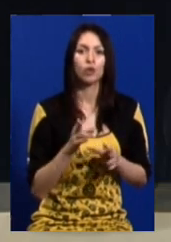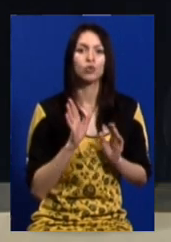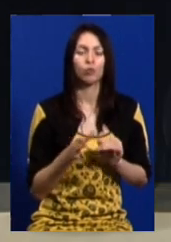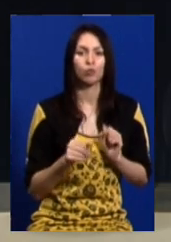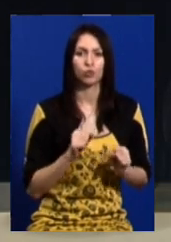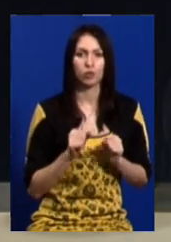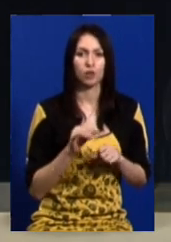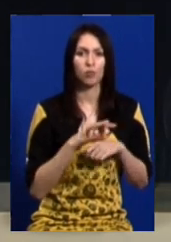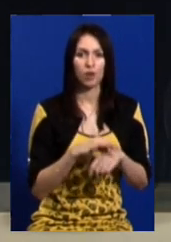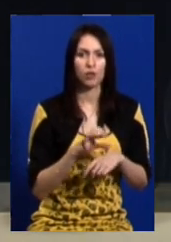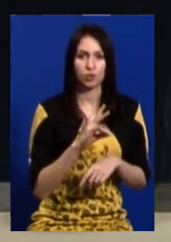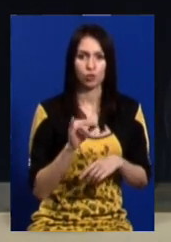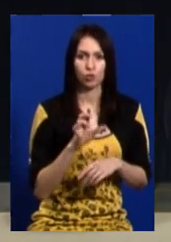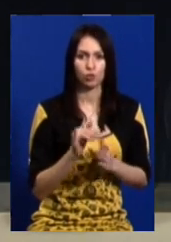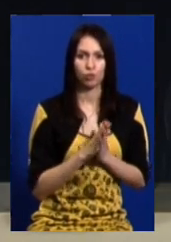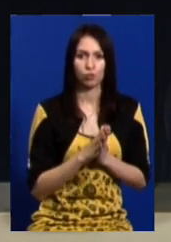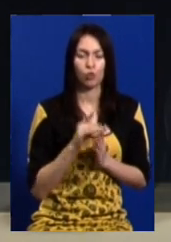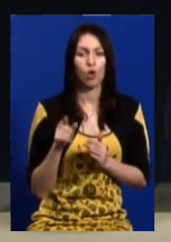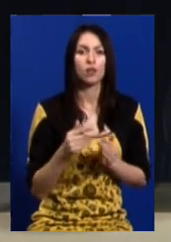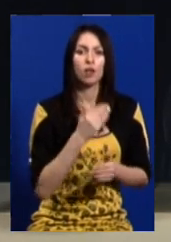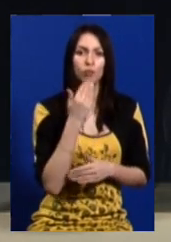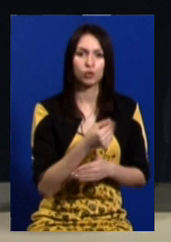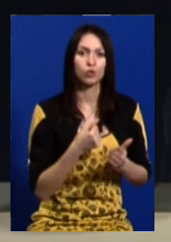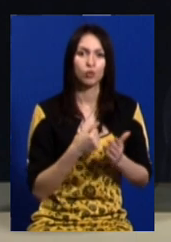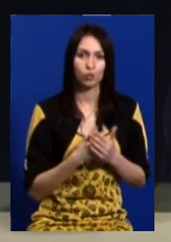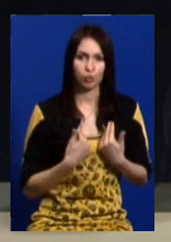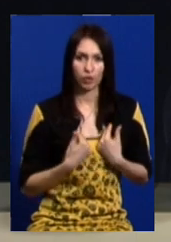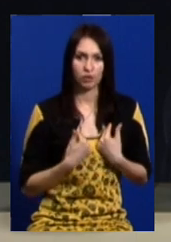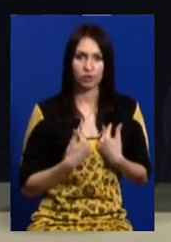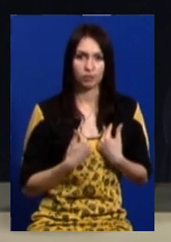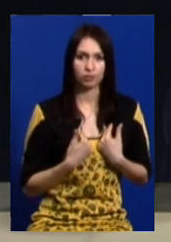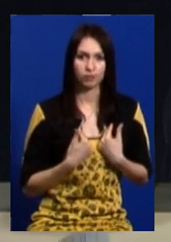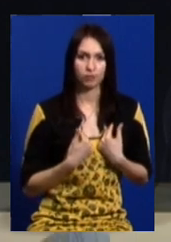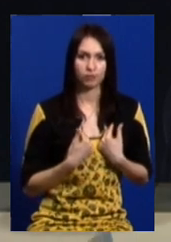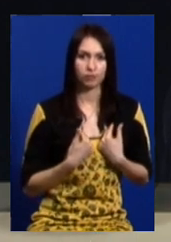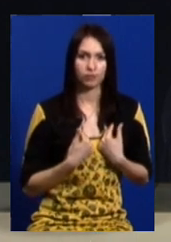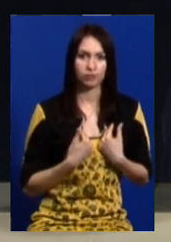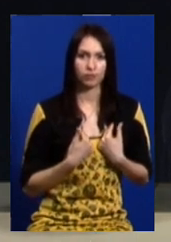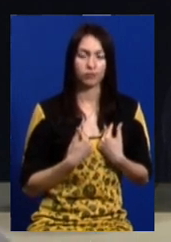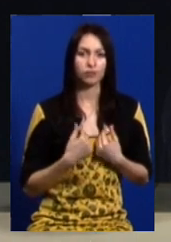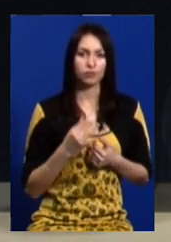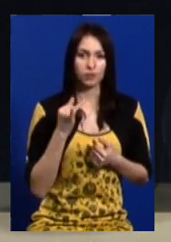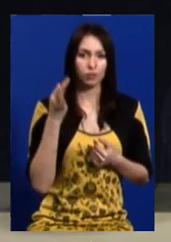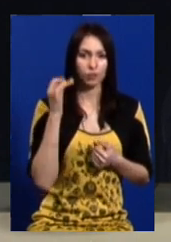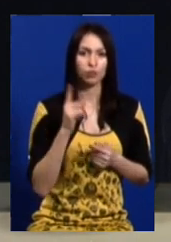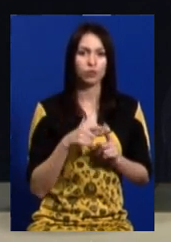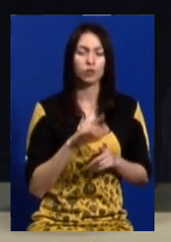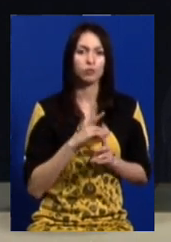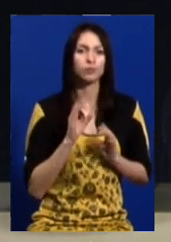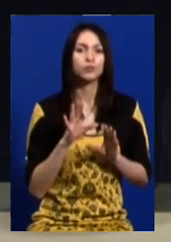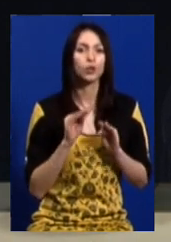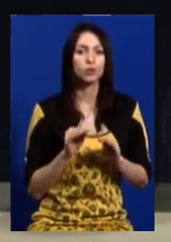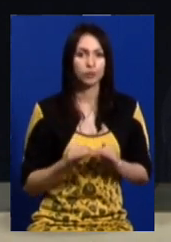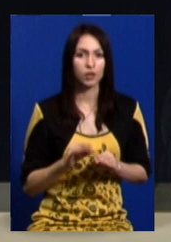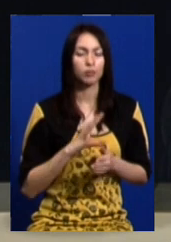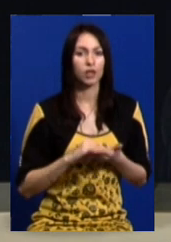службу? Вони звертаються до мене, як правлячого архієрея. Вони теж не тільки протокол, вони пишуть